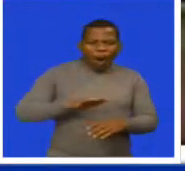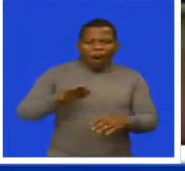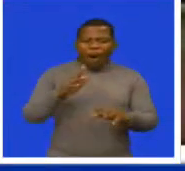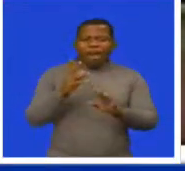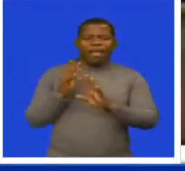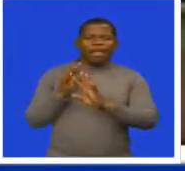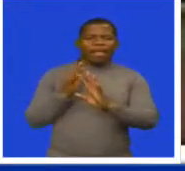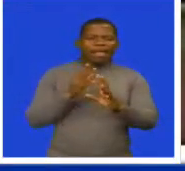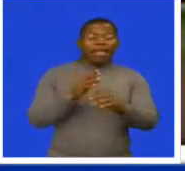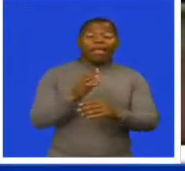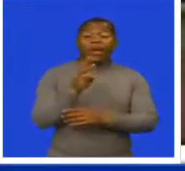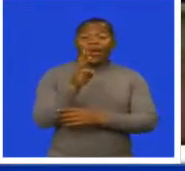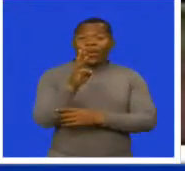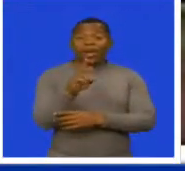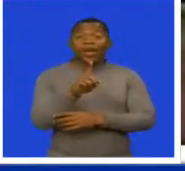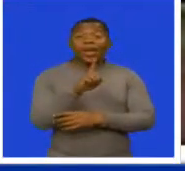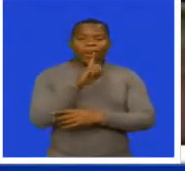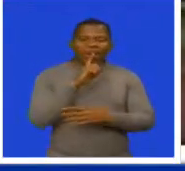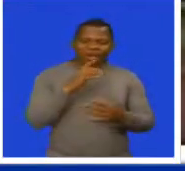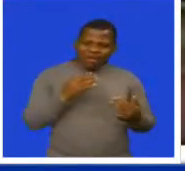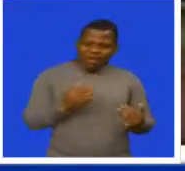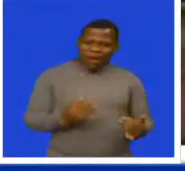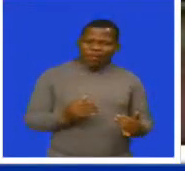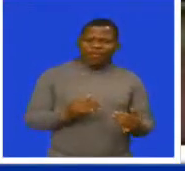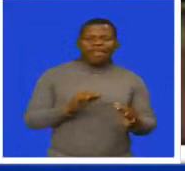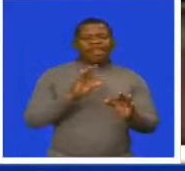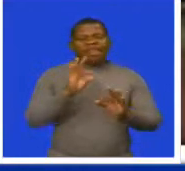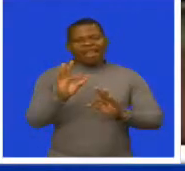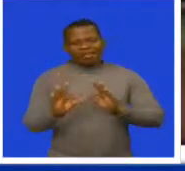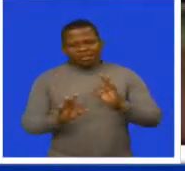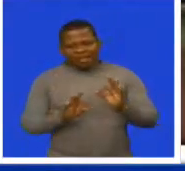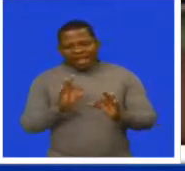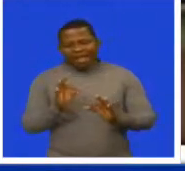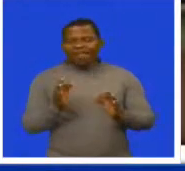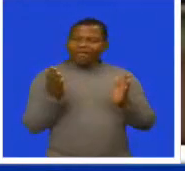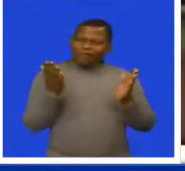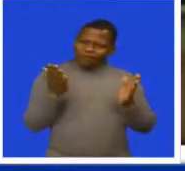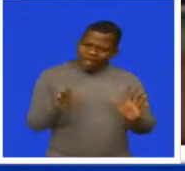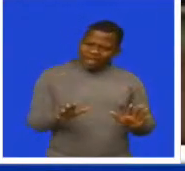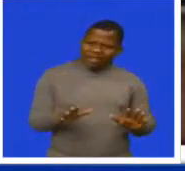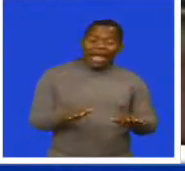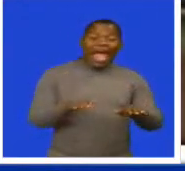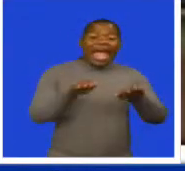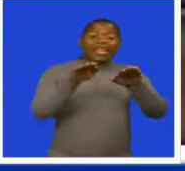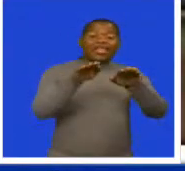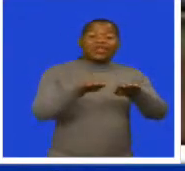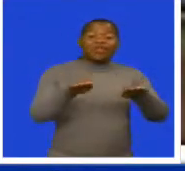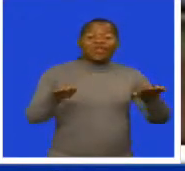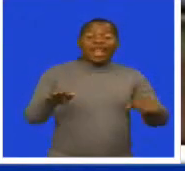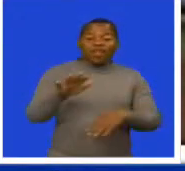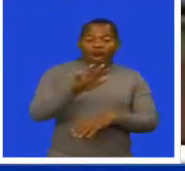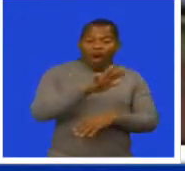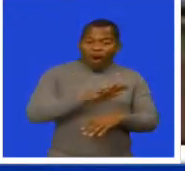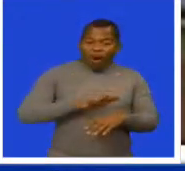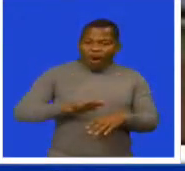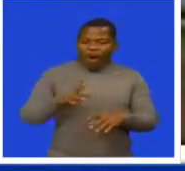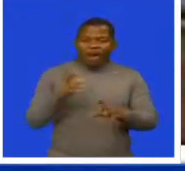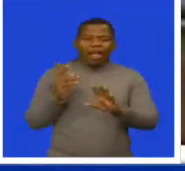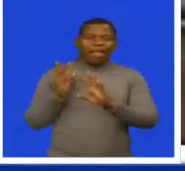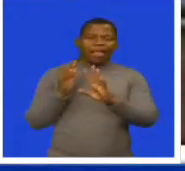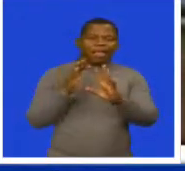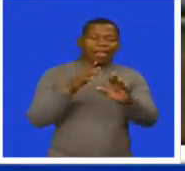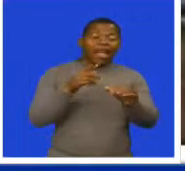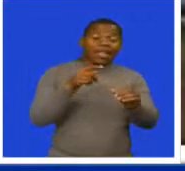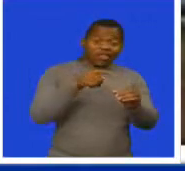nyalo sesichazelekile lokusivele bayabuya bonke nokuthi lama spacing asalomane amqoka lokuthi kuba